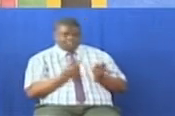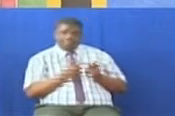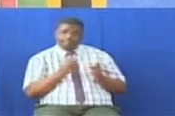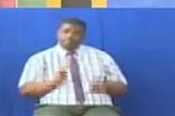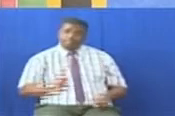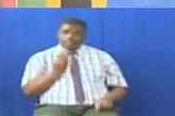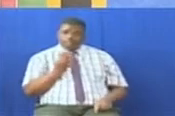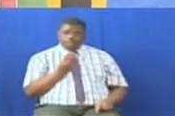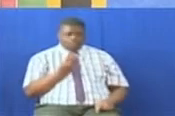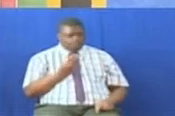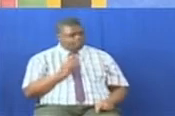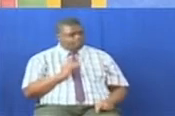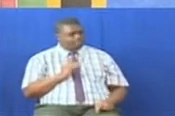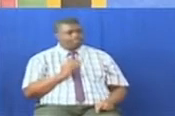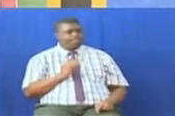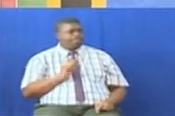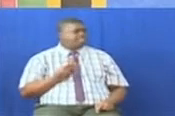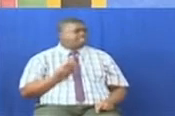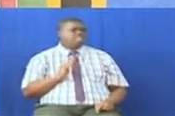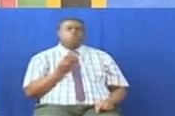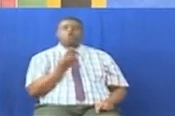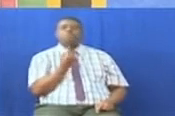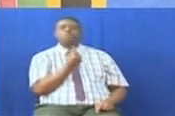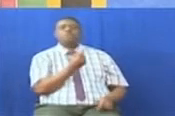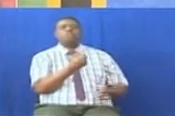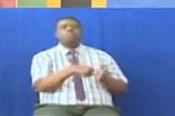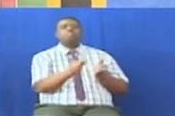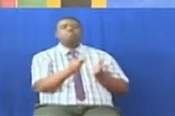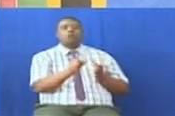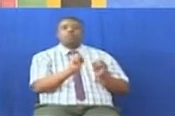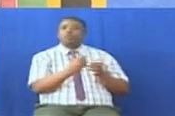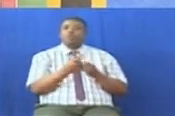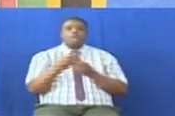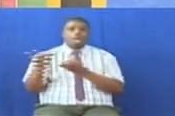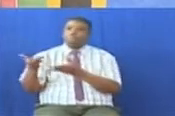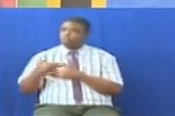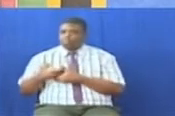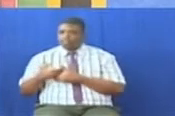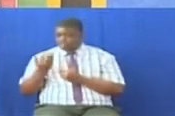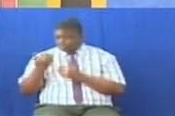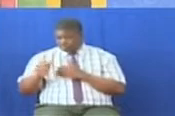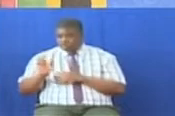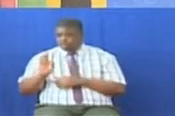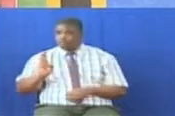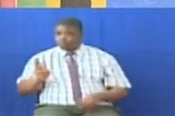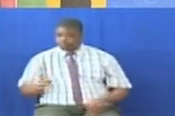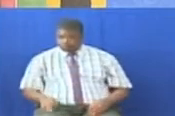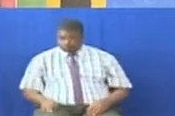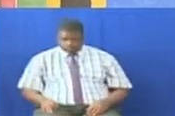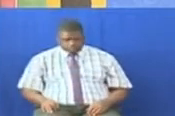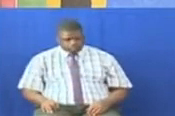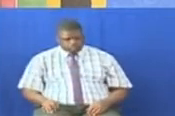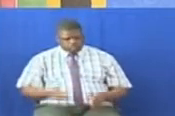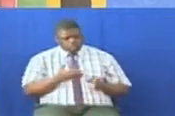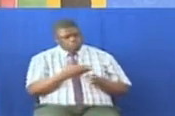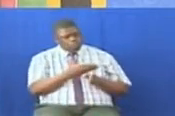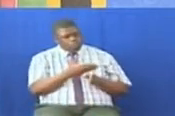1 zililipwa lakini hazikupokelewa. Tunajiuliza zimeenda wapi? Wahusika wa jambo hili wamechukuliwa hatua